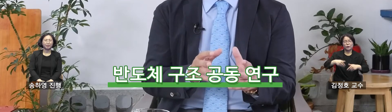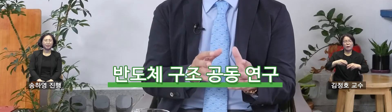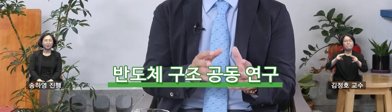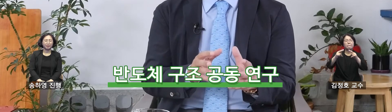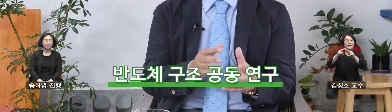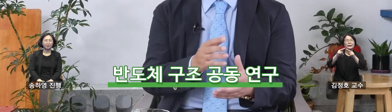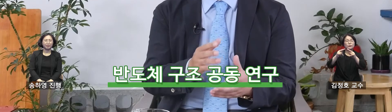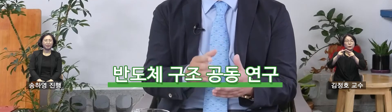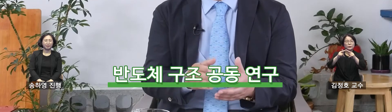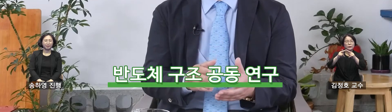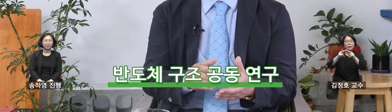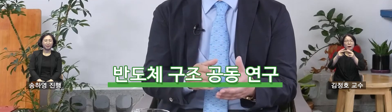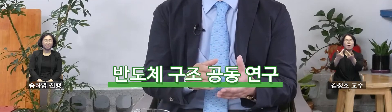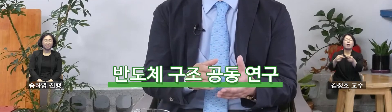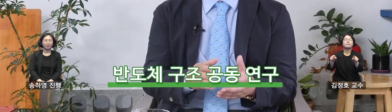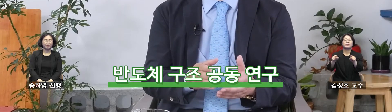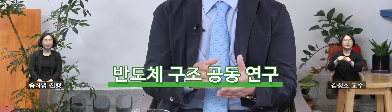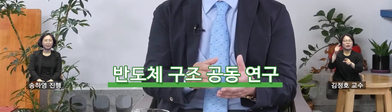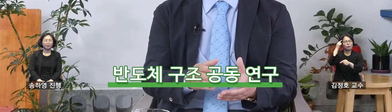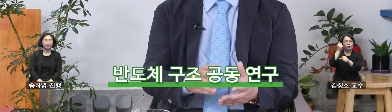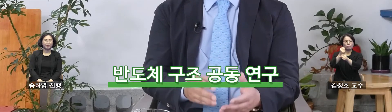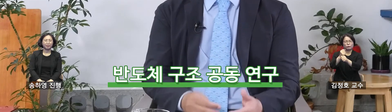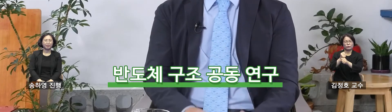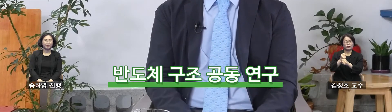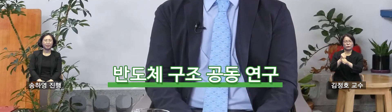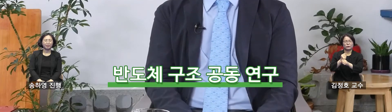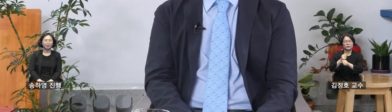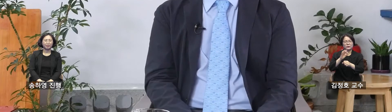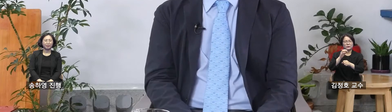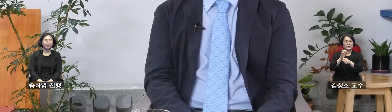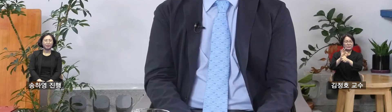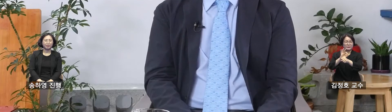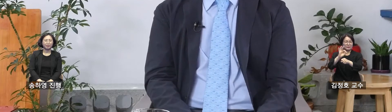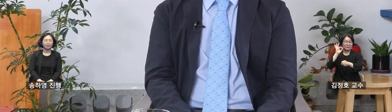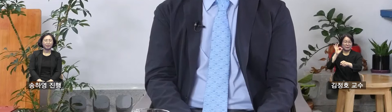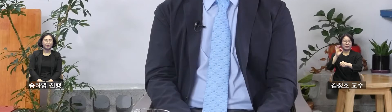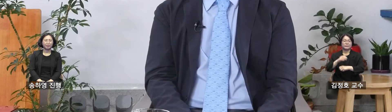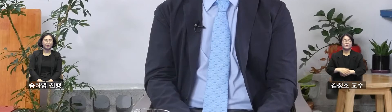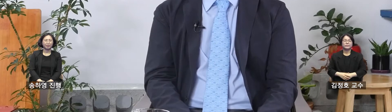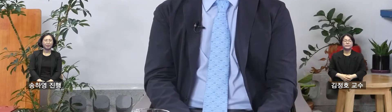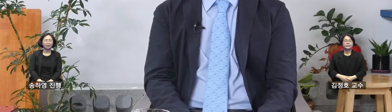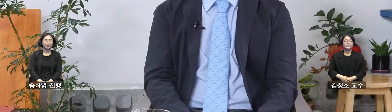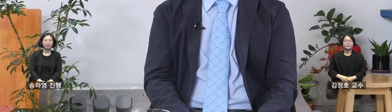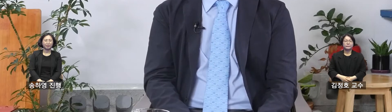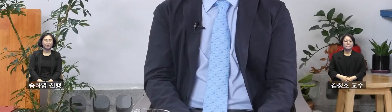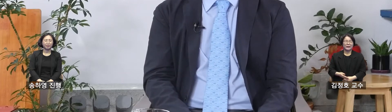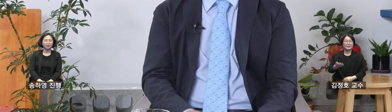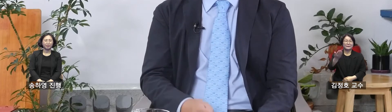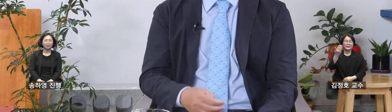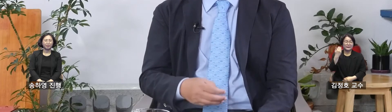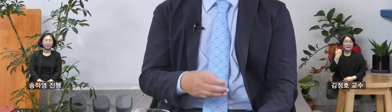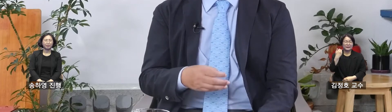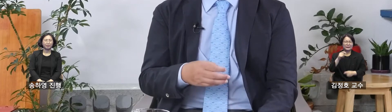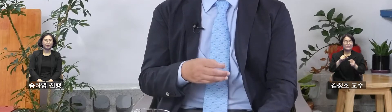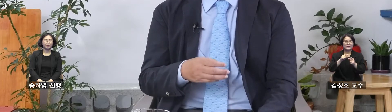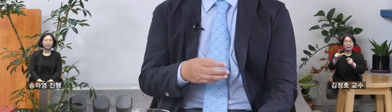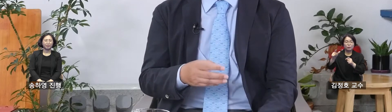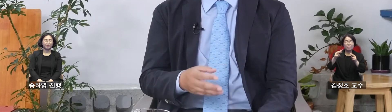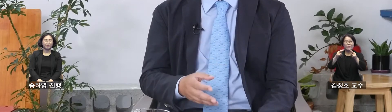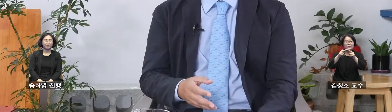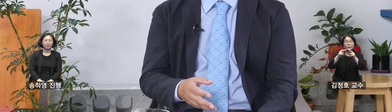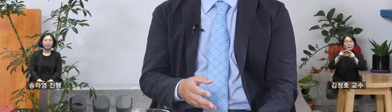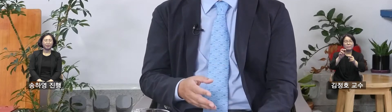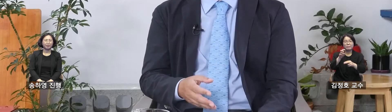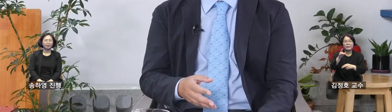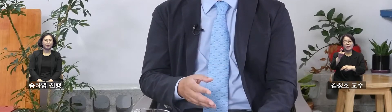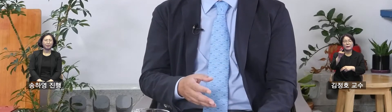반도체 구조를 공동으로 연구를 하게 됐었습니다. 한 10년 전에. 근데 그 당시에 그 대부분의 반도체 메모리